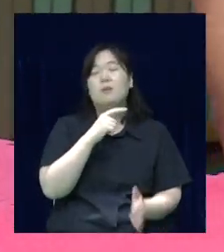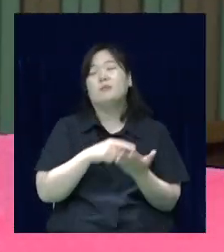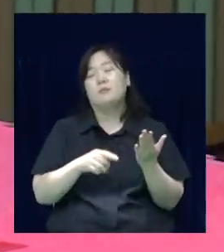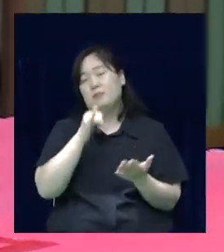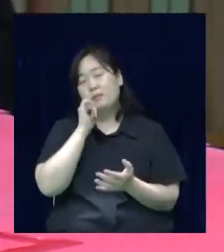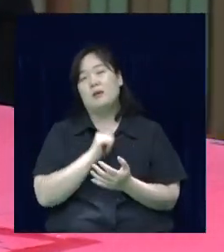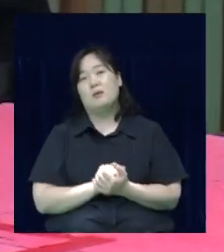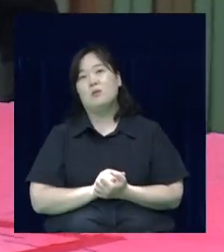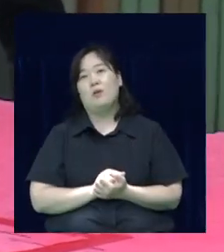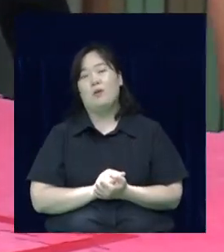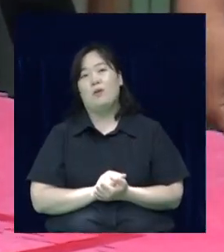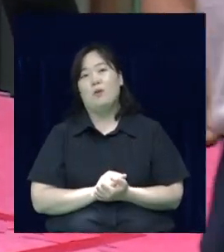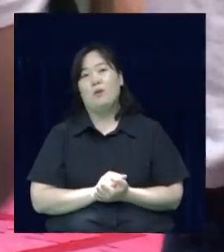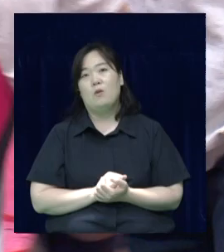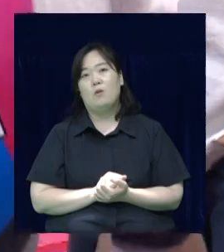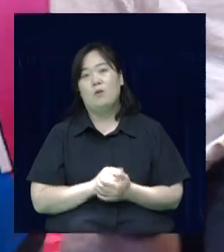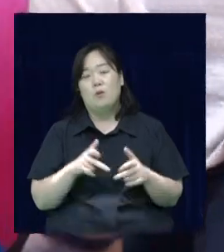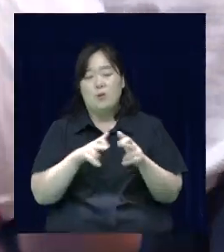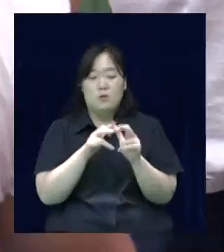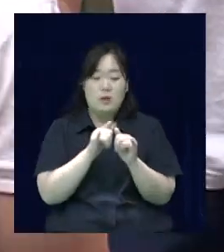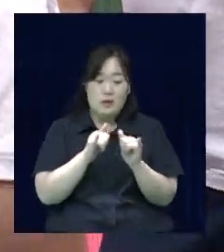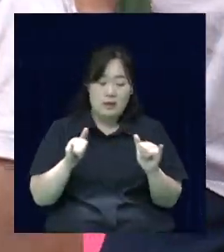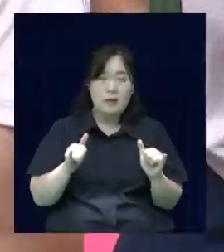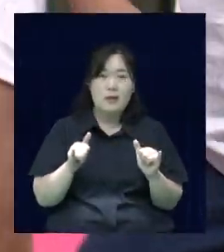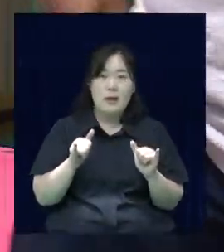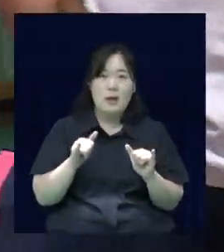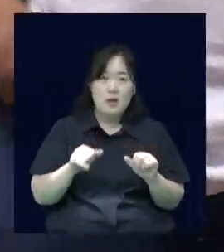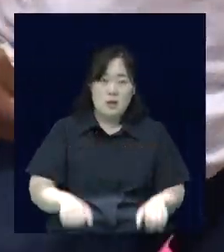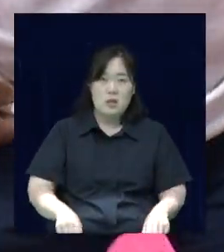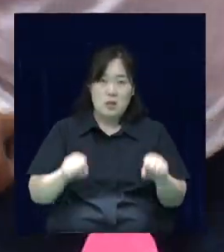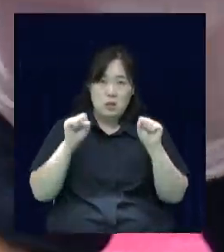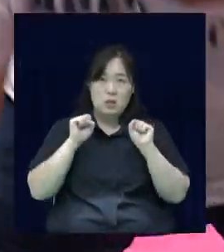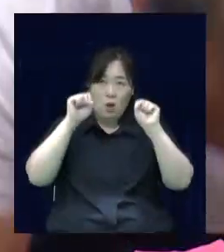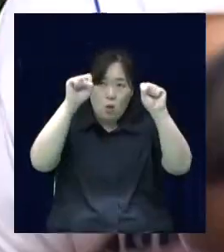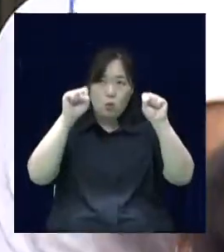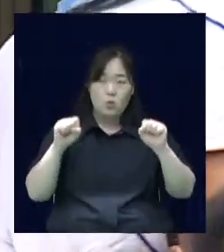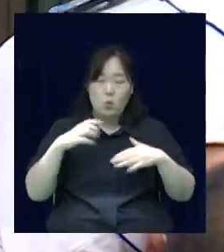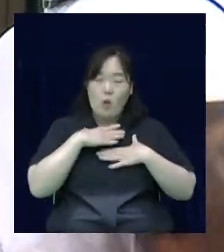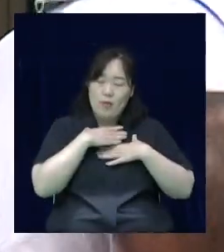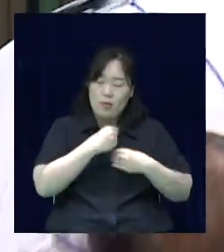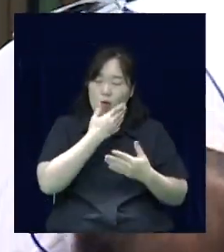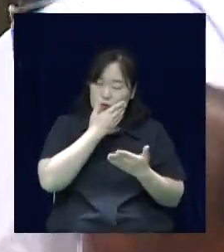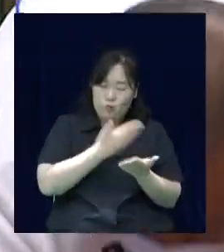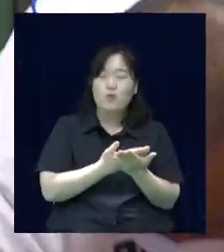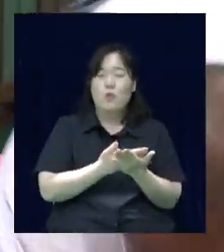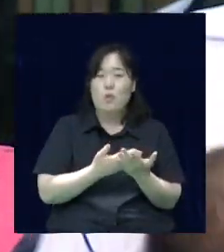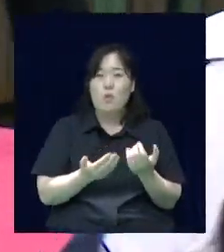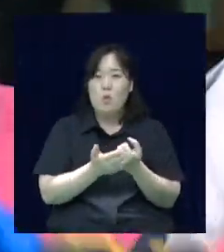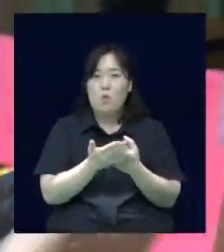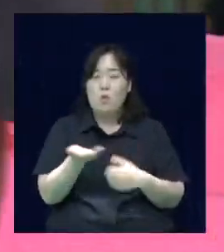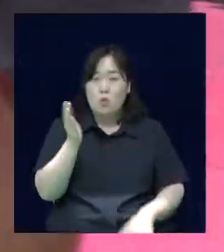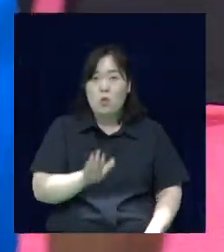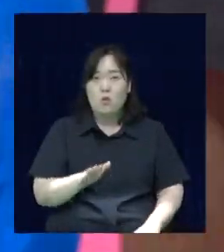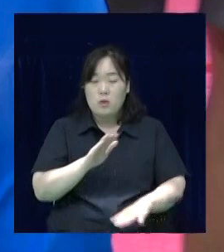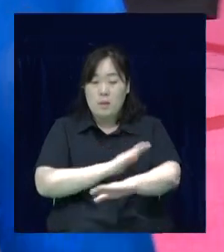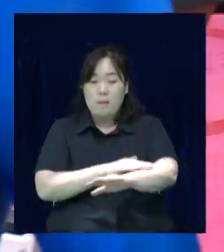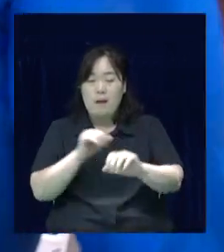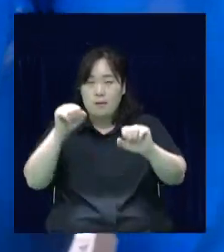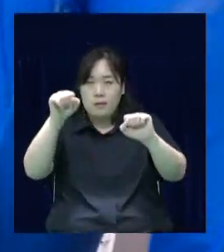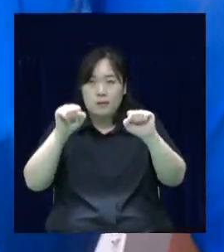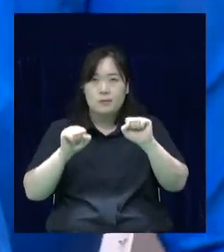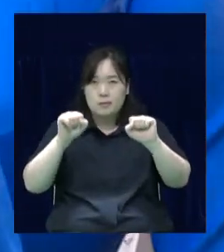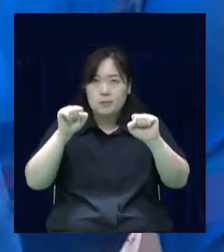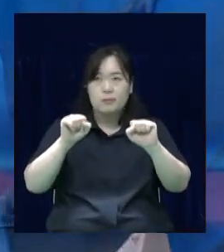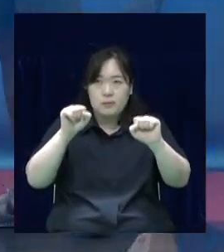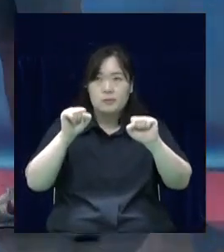그러냐면 이 장애인 역도는 안정된 자세를 이렇게 판정하는 스포츠인데 팔이 떨어버리면 자기가 원하는 위치에서 멈출